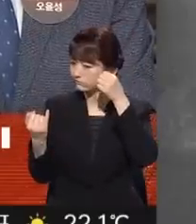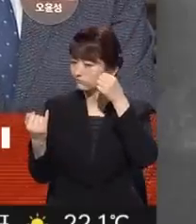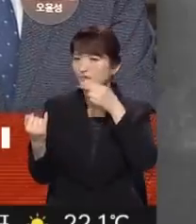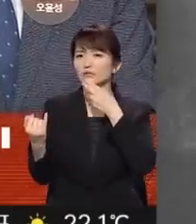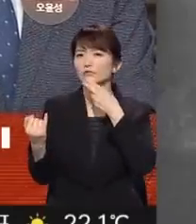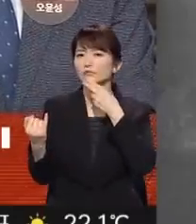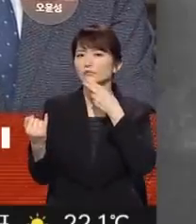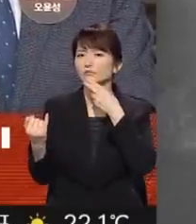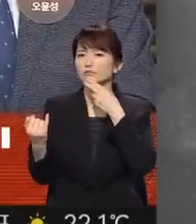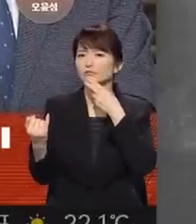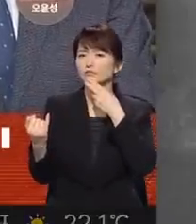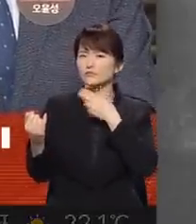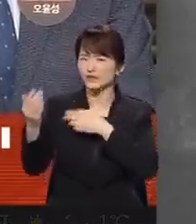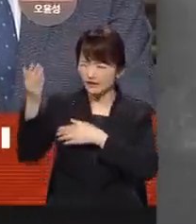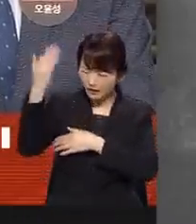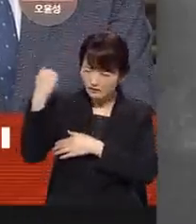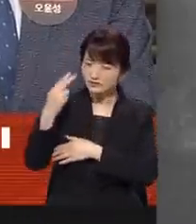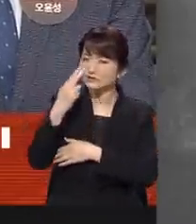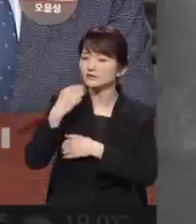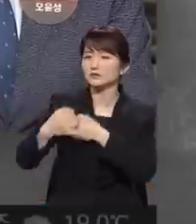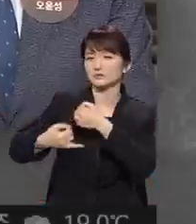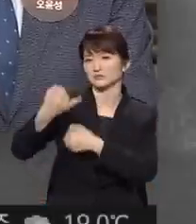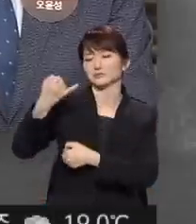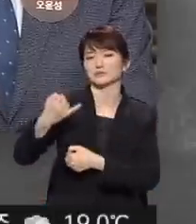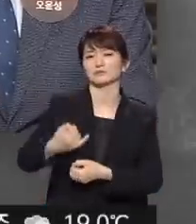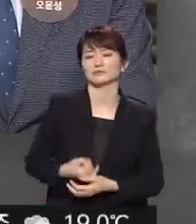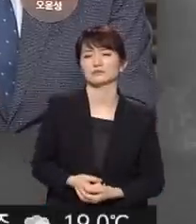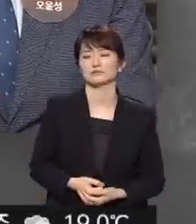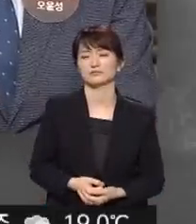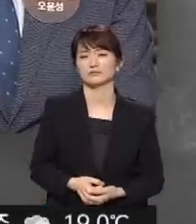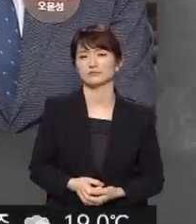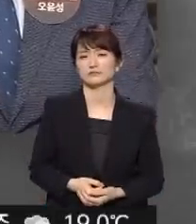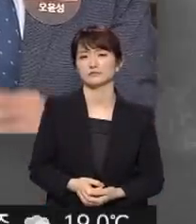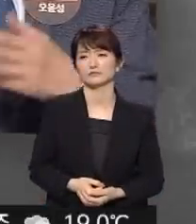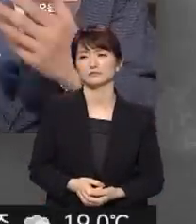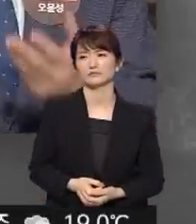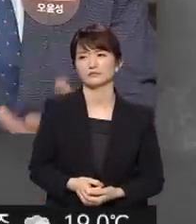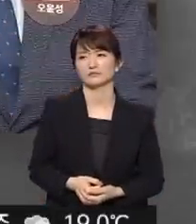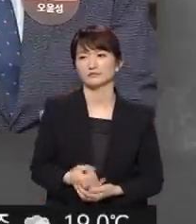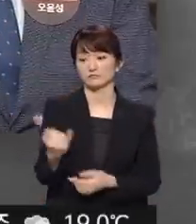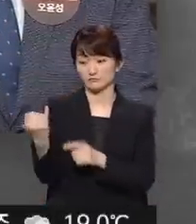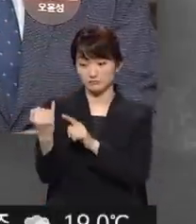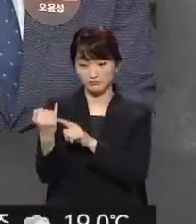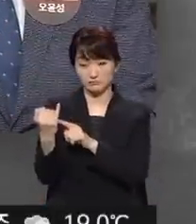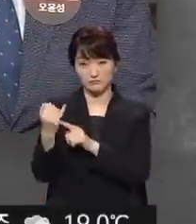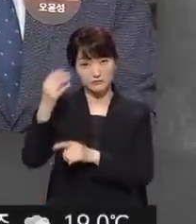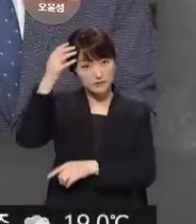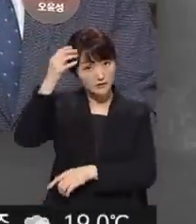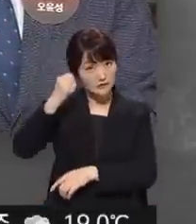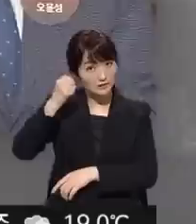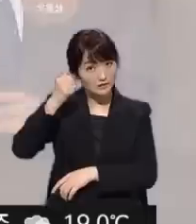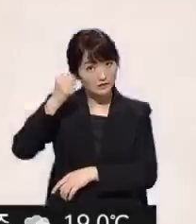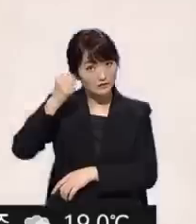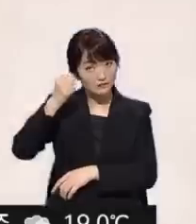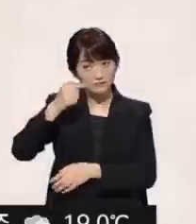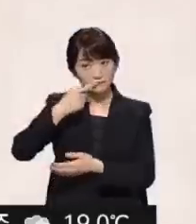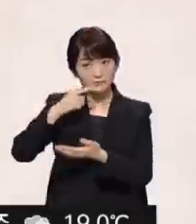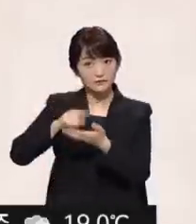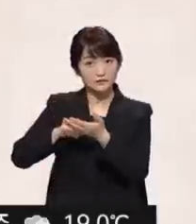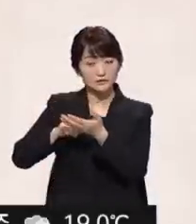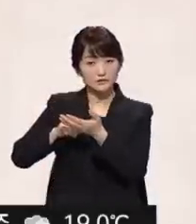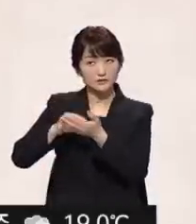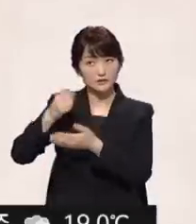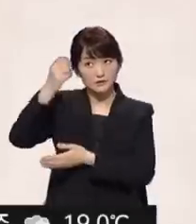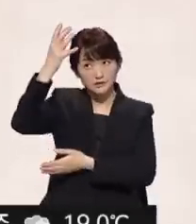난다, 그때는 철이 없었다 이제 이런 식으로 얘기를 하는데 글쎄요, 뭐 가해자는 쉽게 잊고 피해자는 그걸 결코 잊을 수가 없기